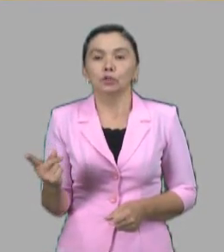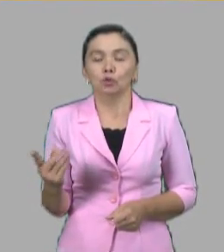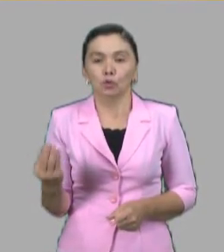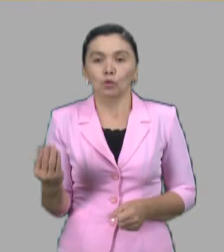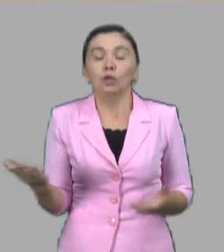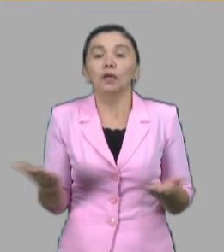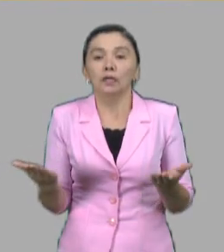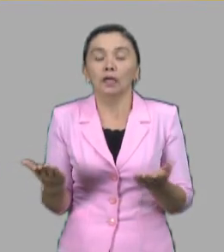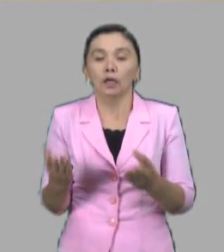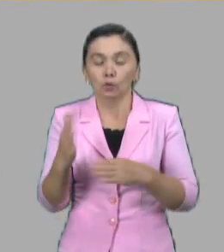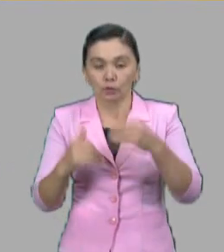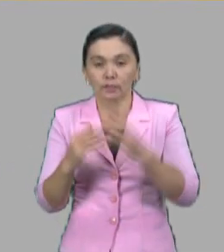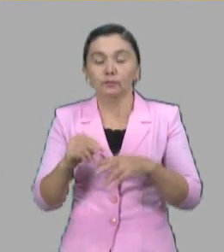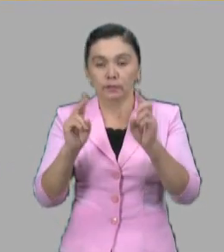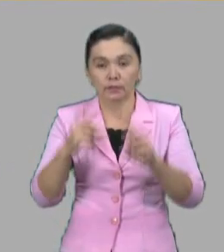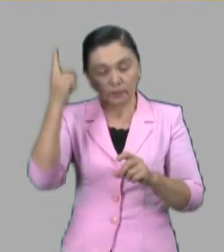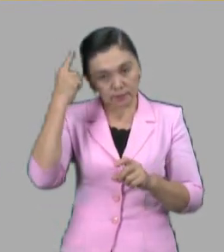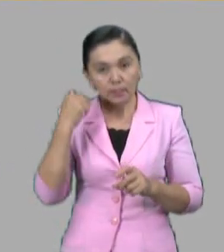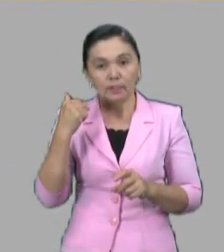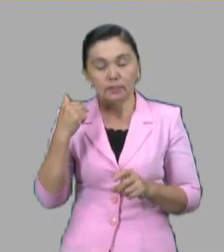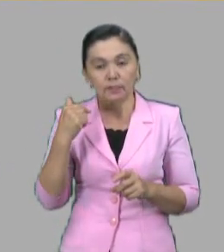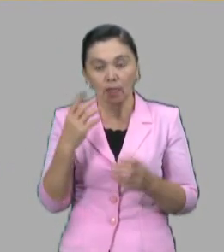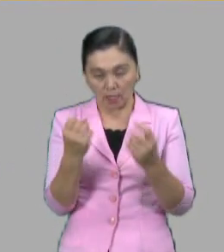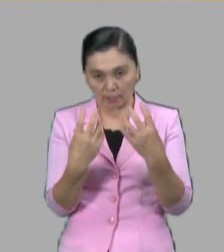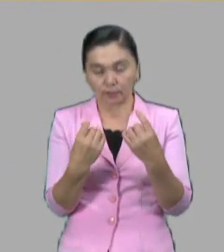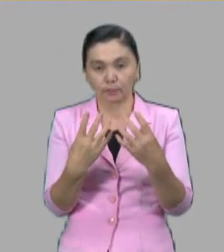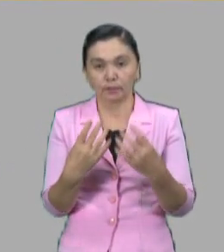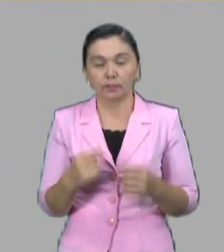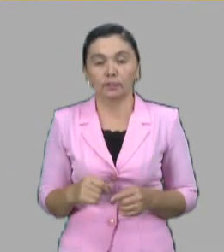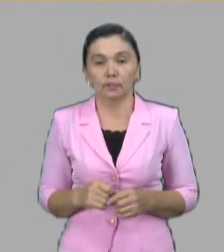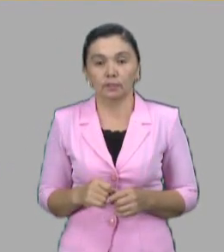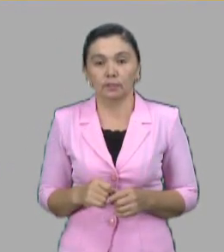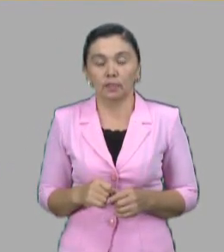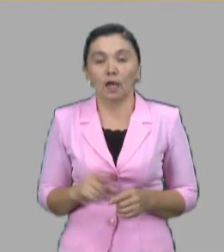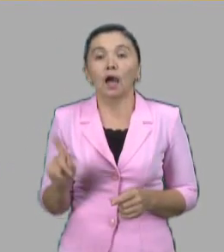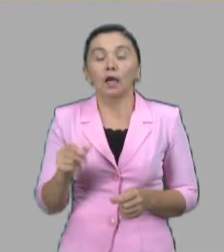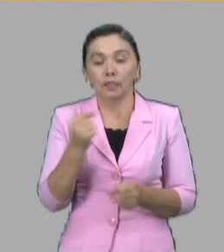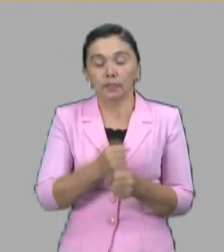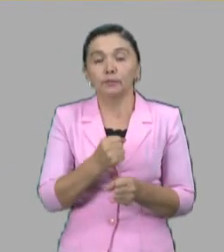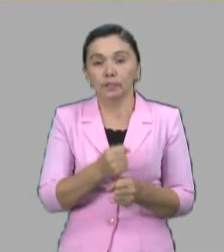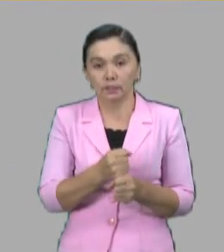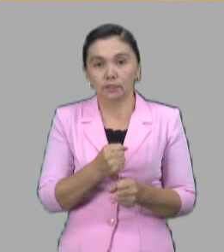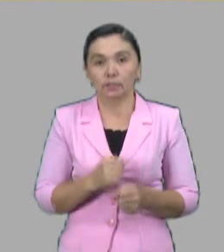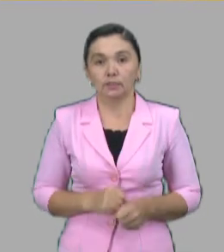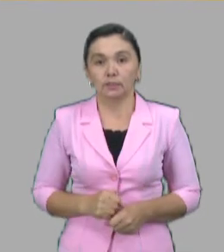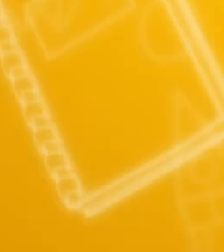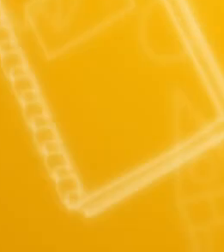Дагы кандай кесиптерди билесиң? Айтып берчи. Алар эмне кылат?